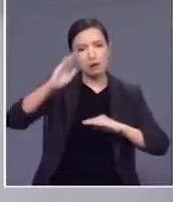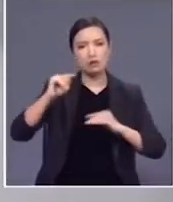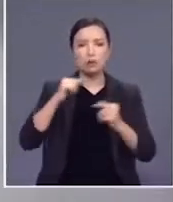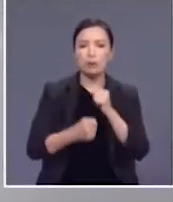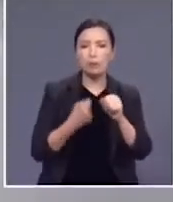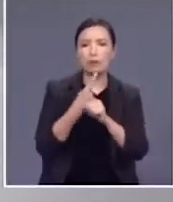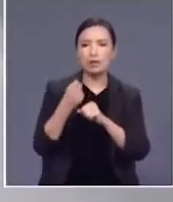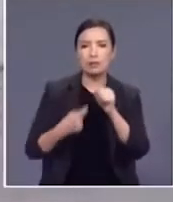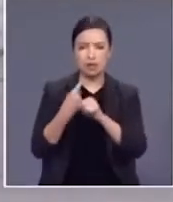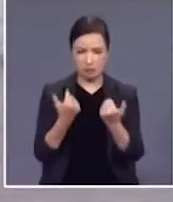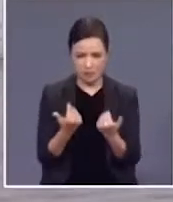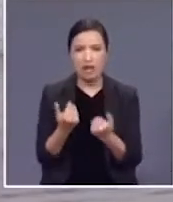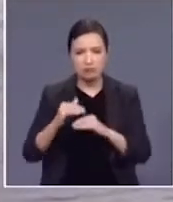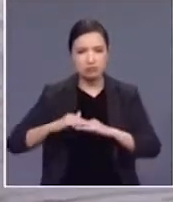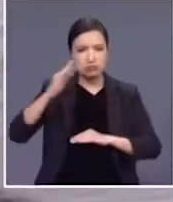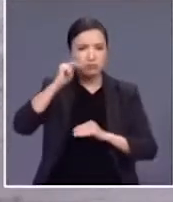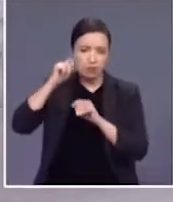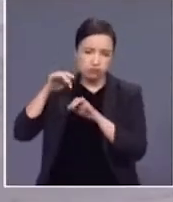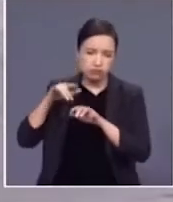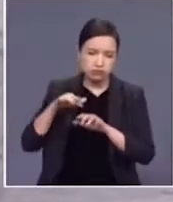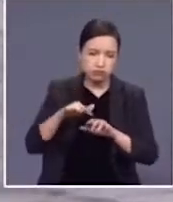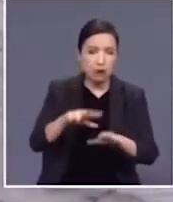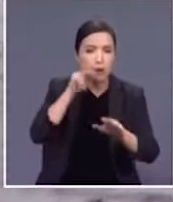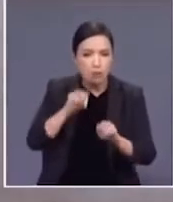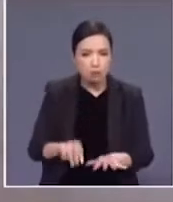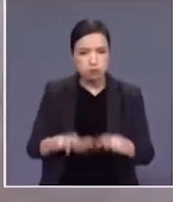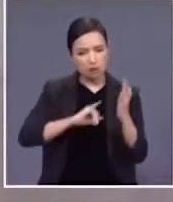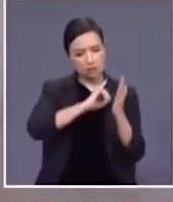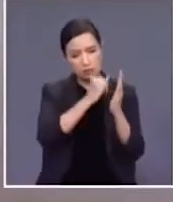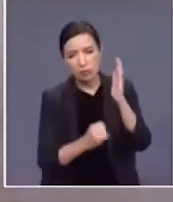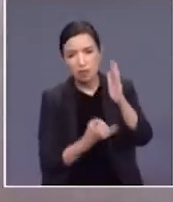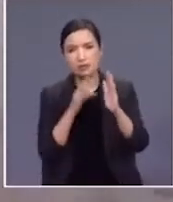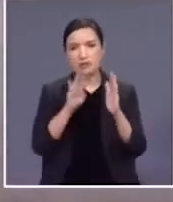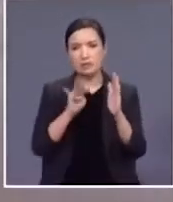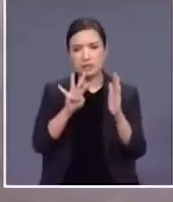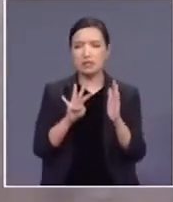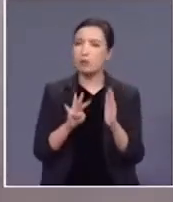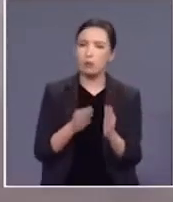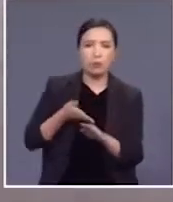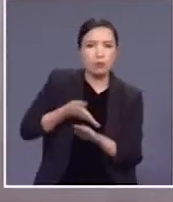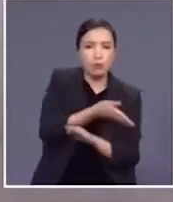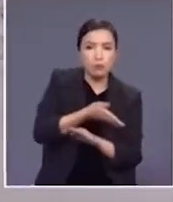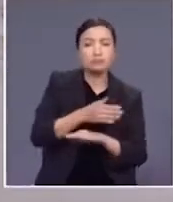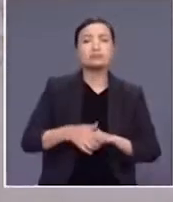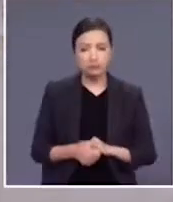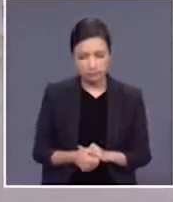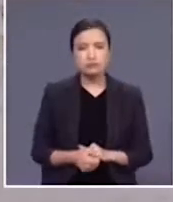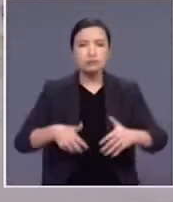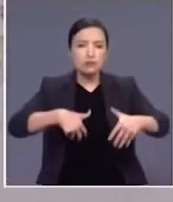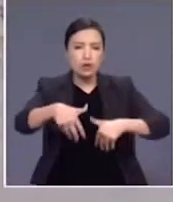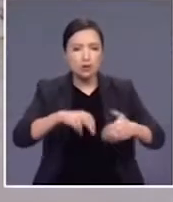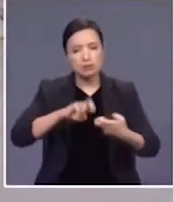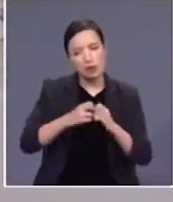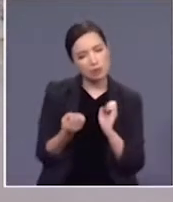แต่ละปีเกิดน้ำไหลหลากและท่วมขังในพื้นที่44จังหวัดทั่วประเทศในช่วงที่ผ่านมามีประชาชนได้รับผ